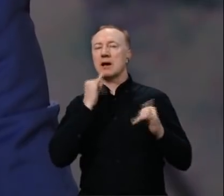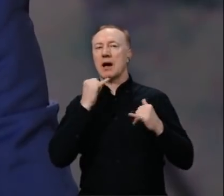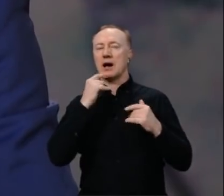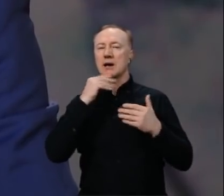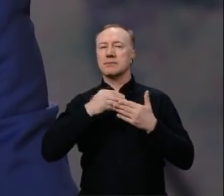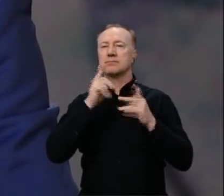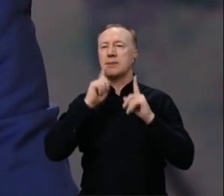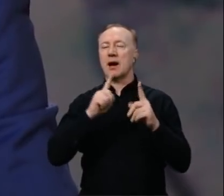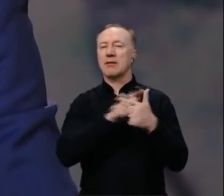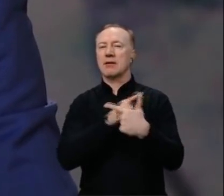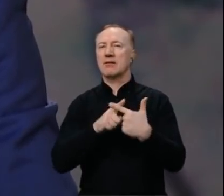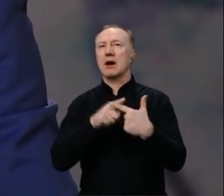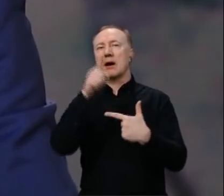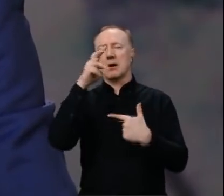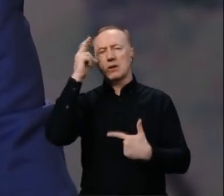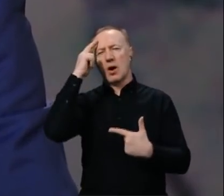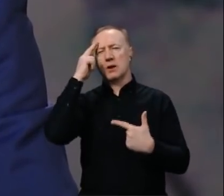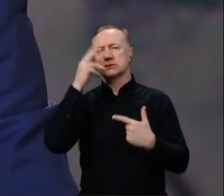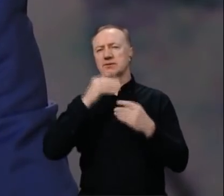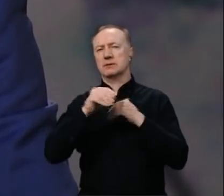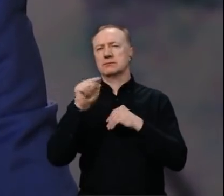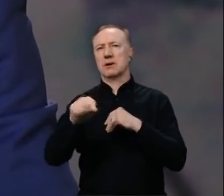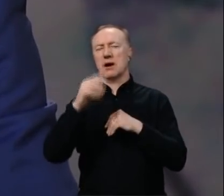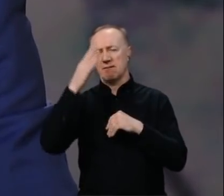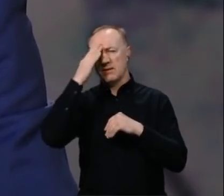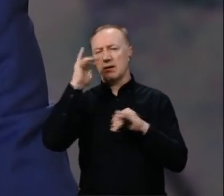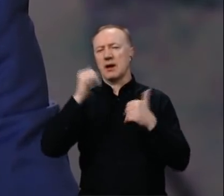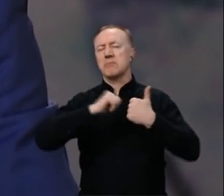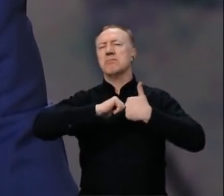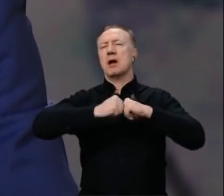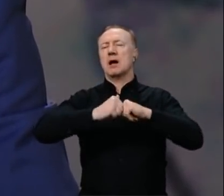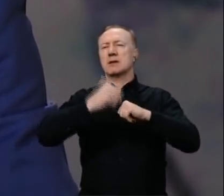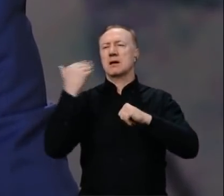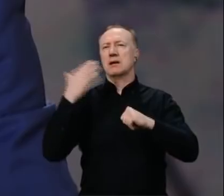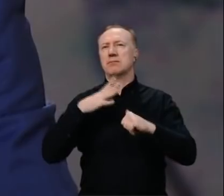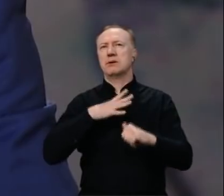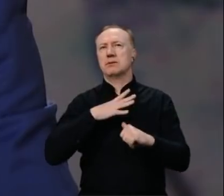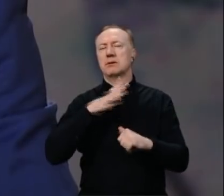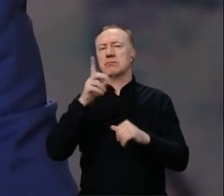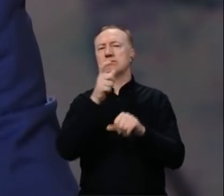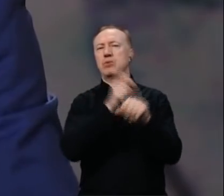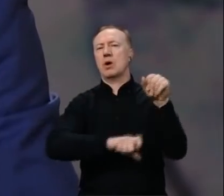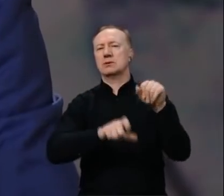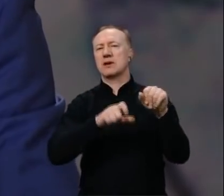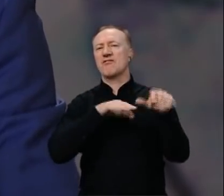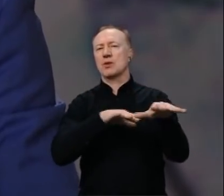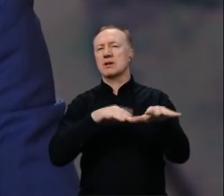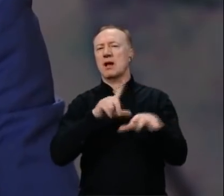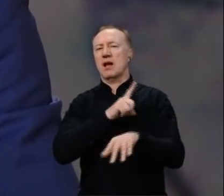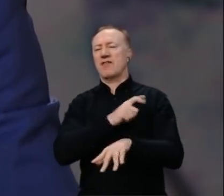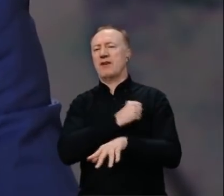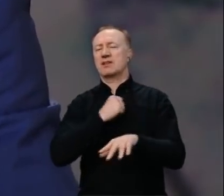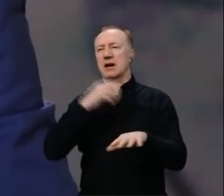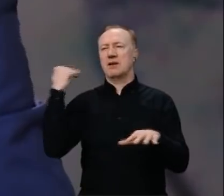wszystkim i to były racjonalny ruch wiemy co się stało po meczu w Płocku że